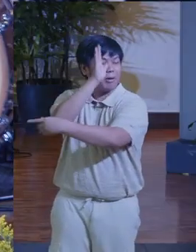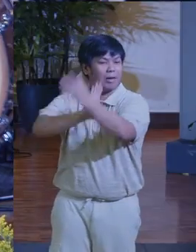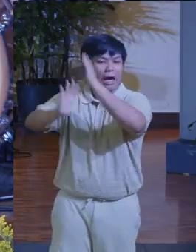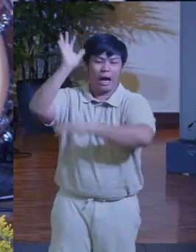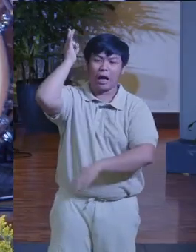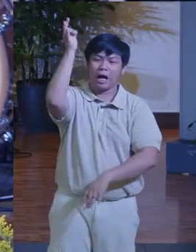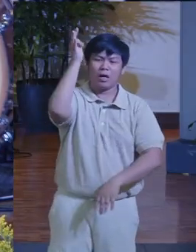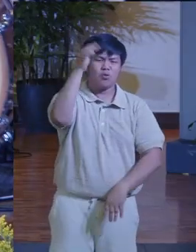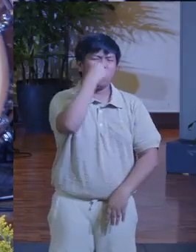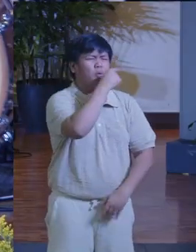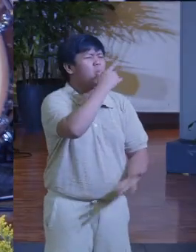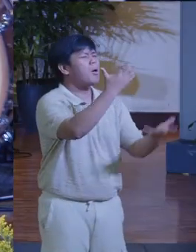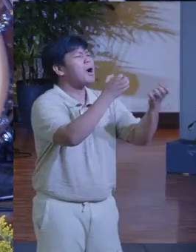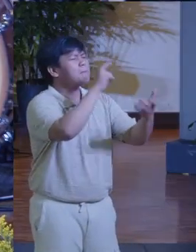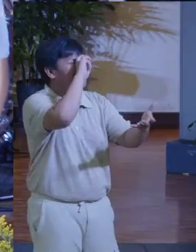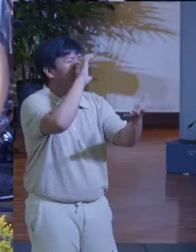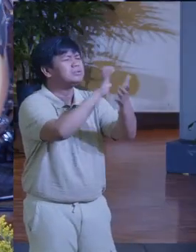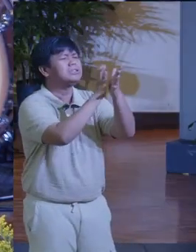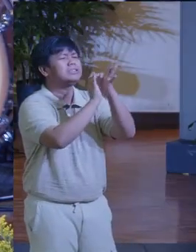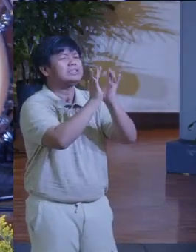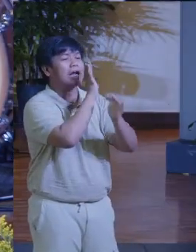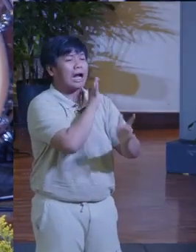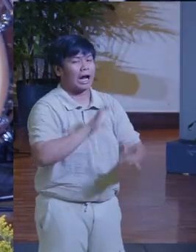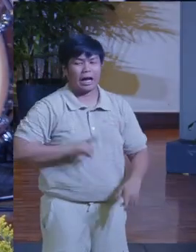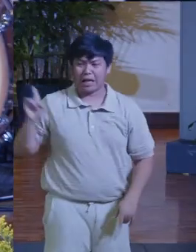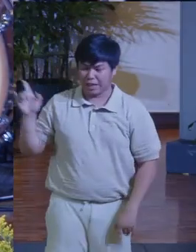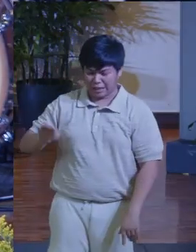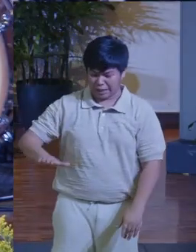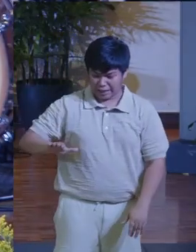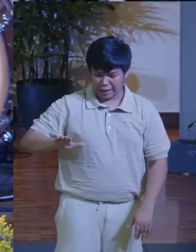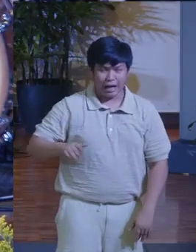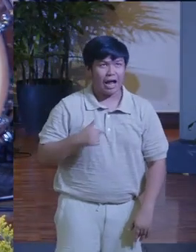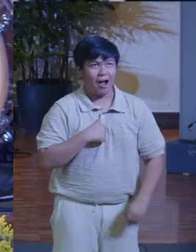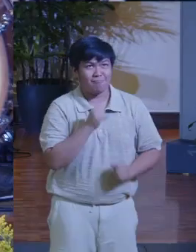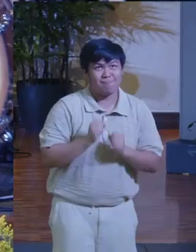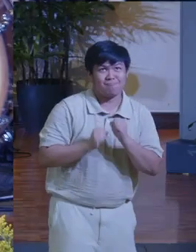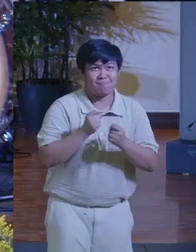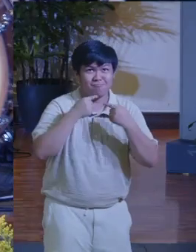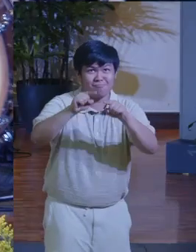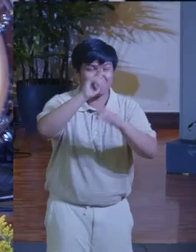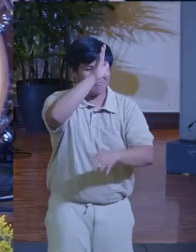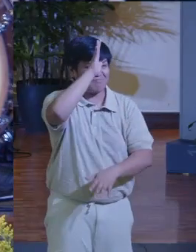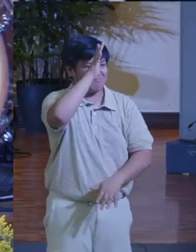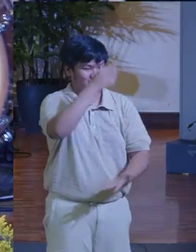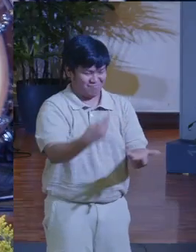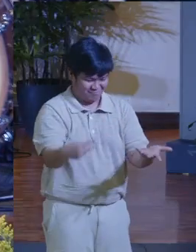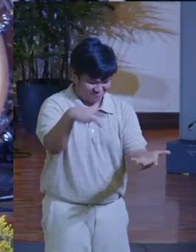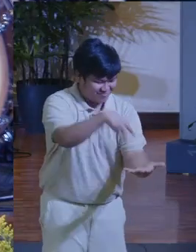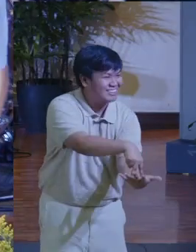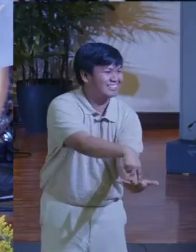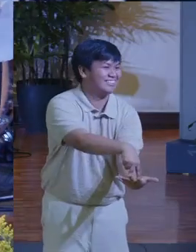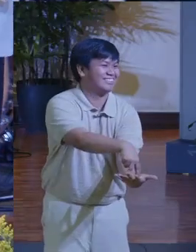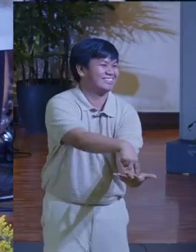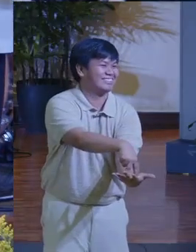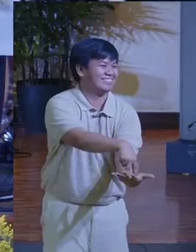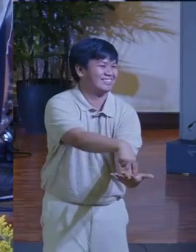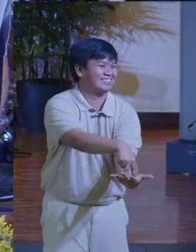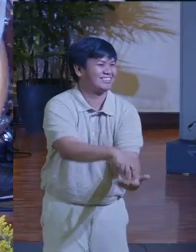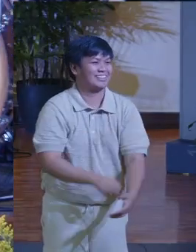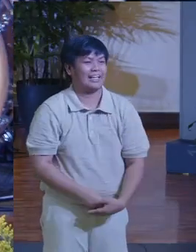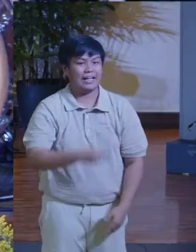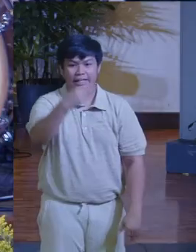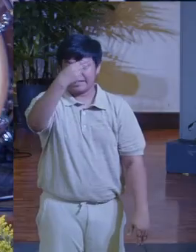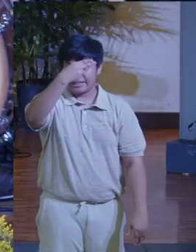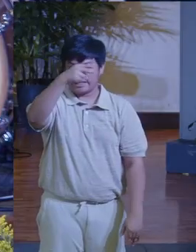sino ang nais maniwala kay Jesus? Ako'y maliit pa, lumapit naman ako. No? Nung ako'y high school, sa aming high